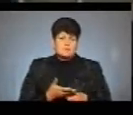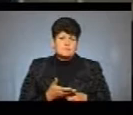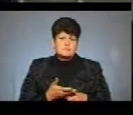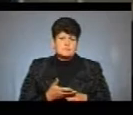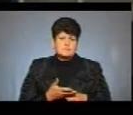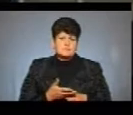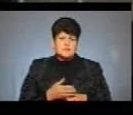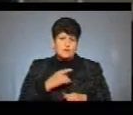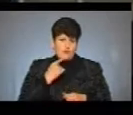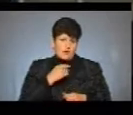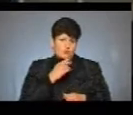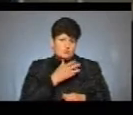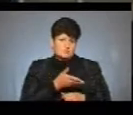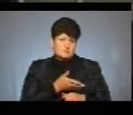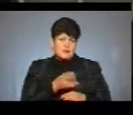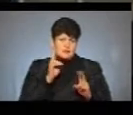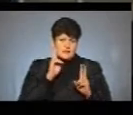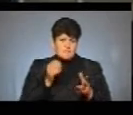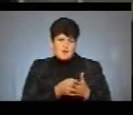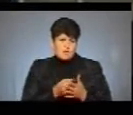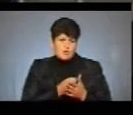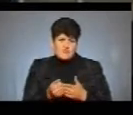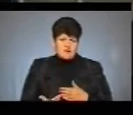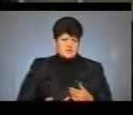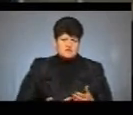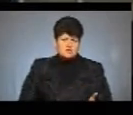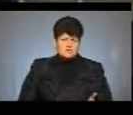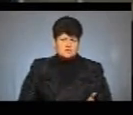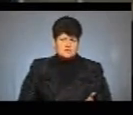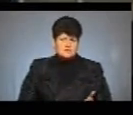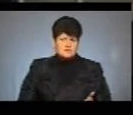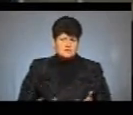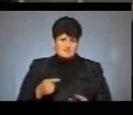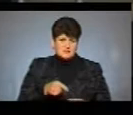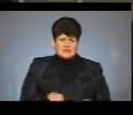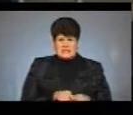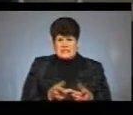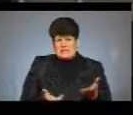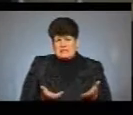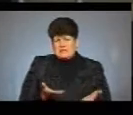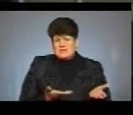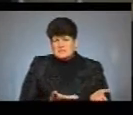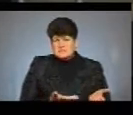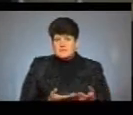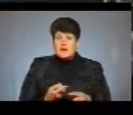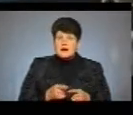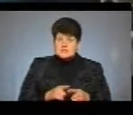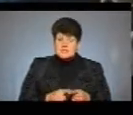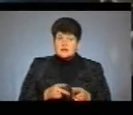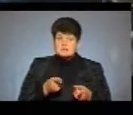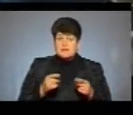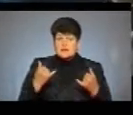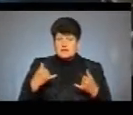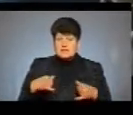кажуть, дурень, не вмію пробиватися в житті. Він такий якийсь, а це насправді дивак. В цій